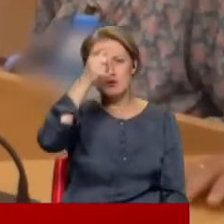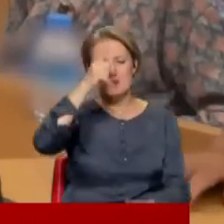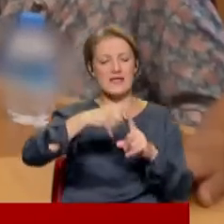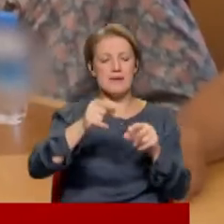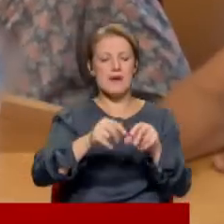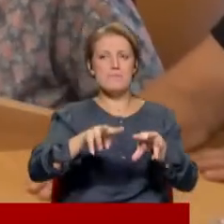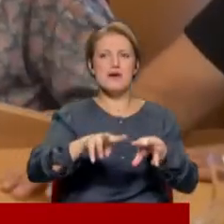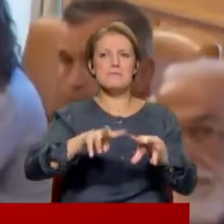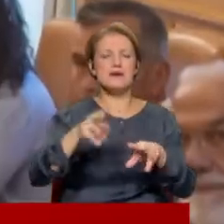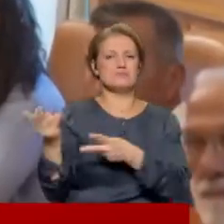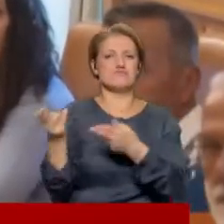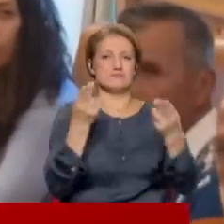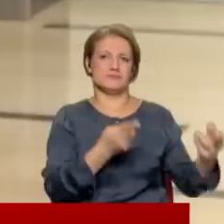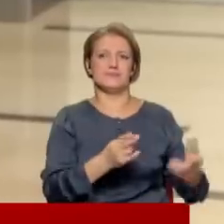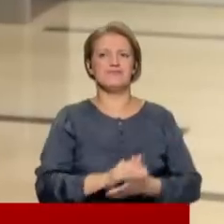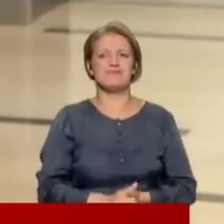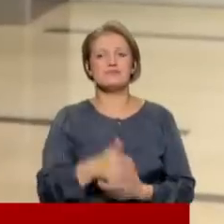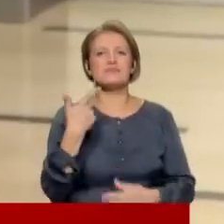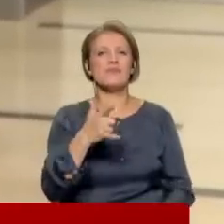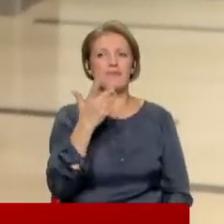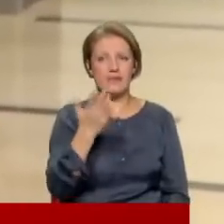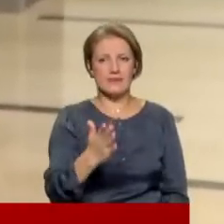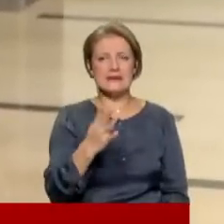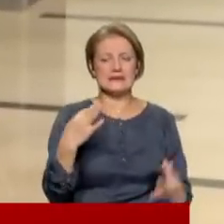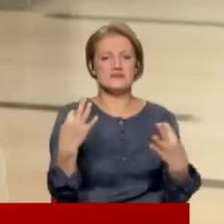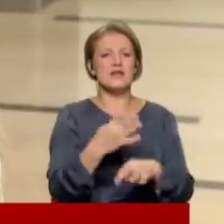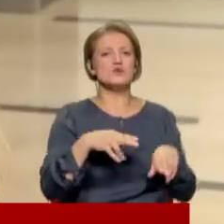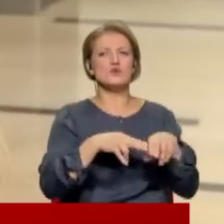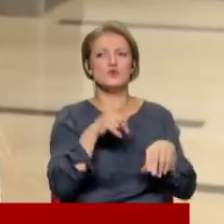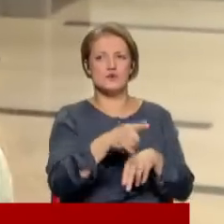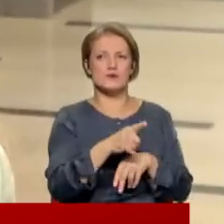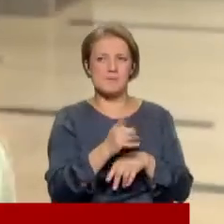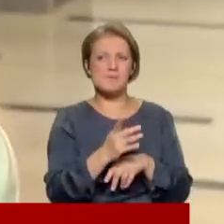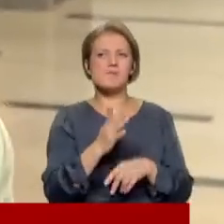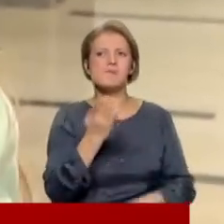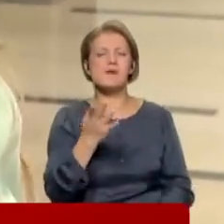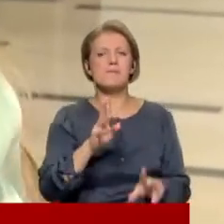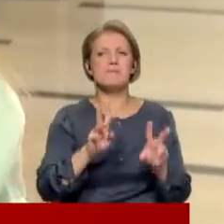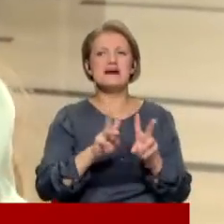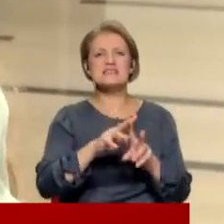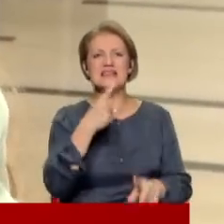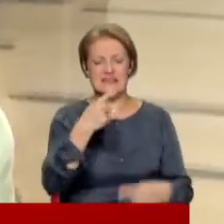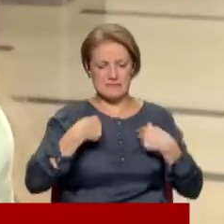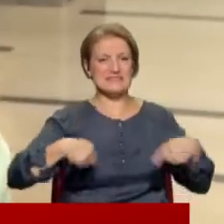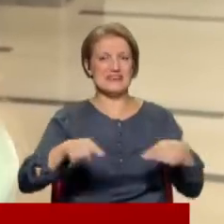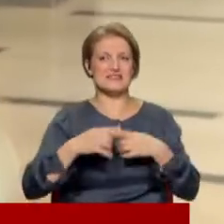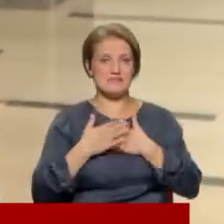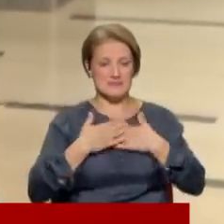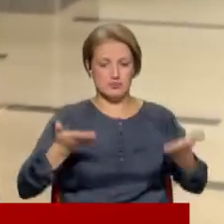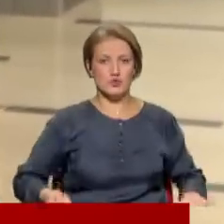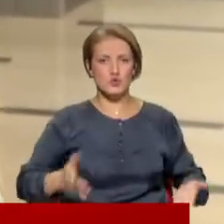Millet Meclisi'nde ağırladı. Köylülerin Sayın Kurtulmuş'a sitayişleri hep buydu. Marjinal dedikleri bizleriz. Biz